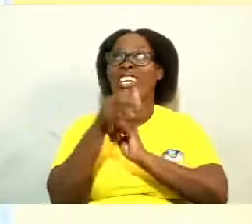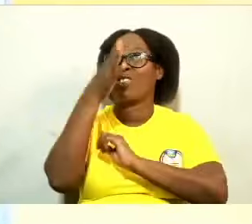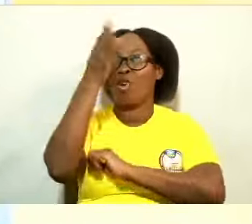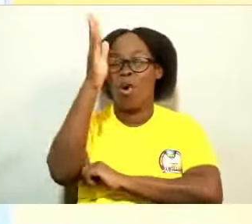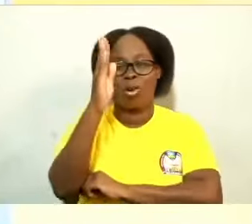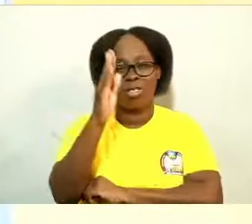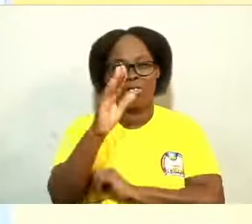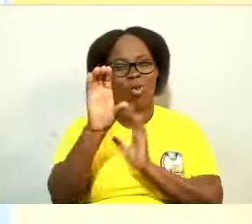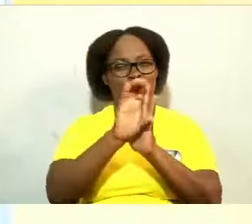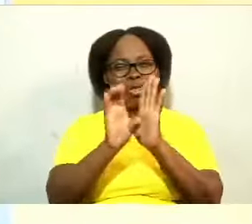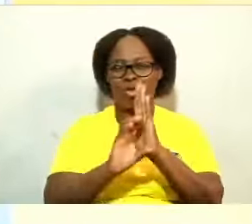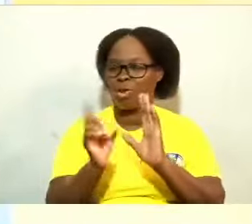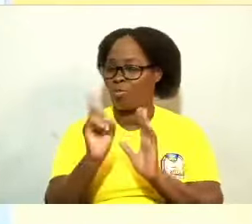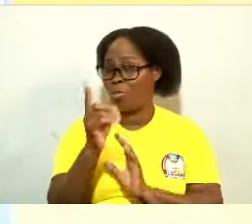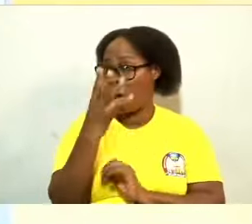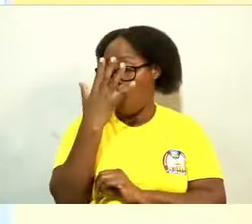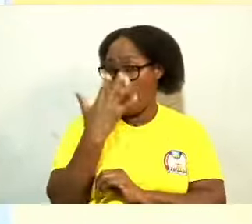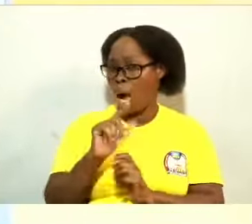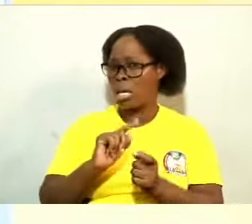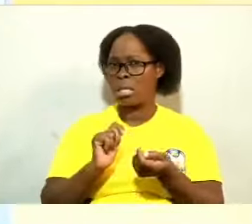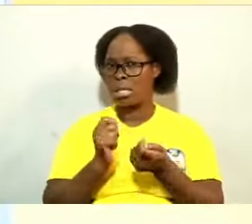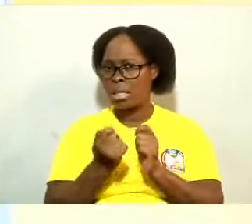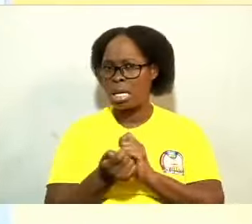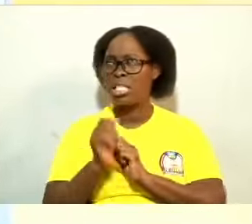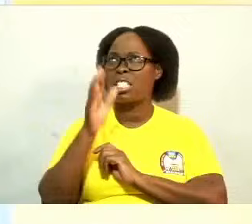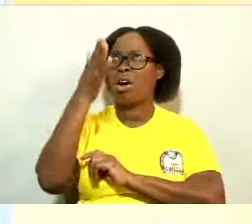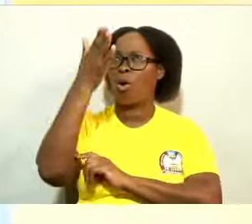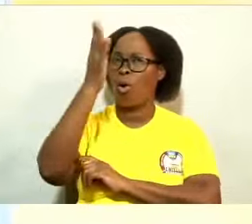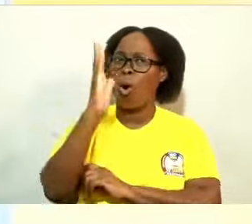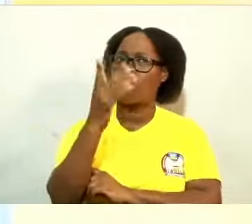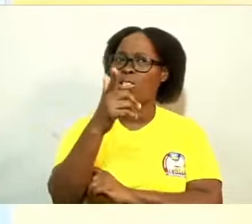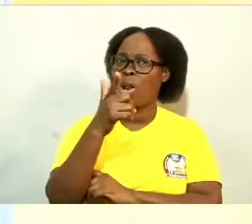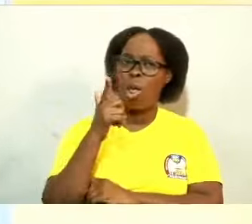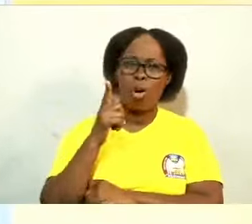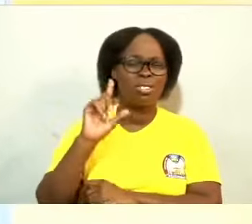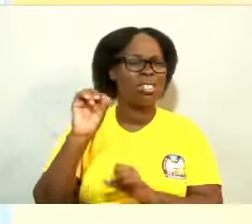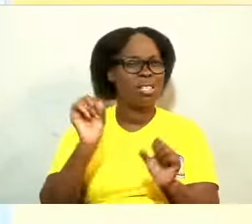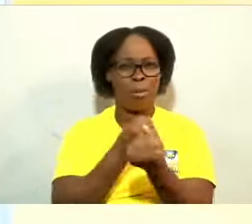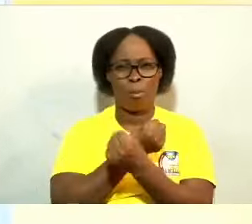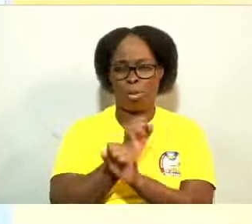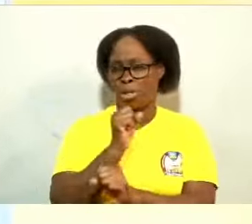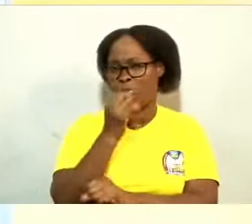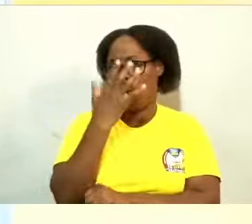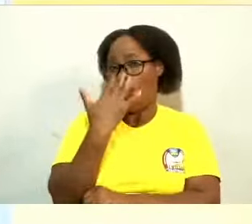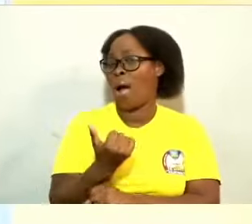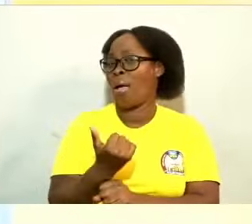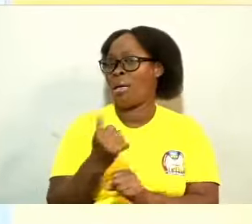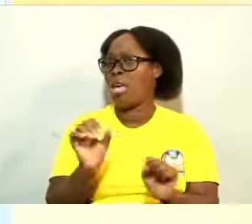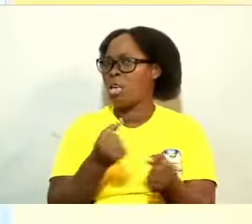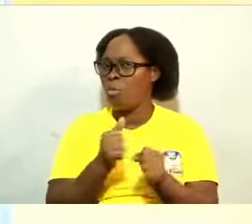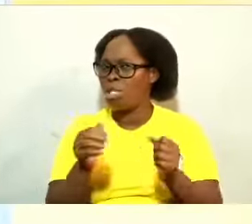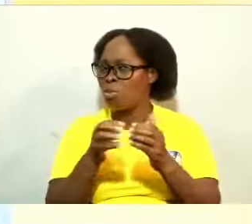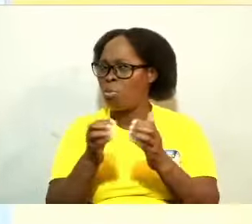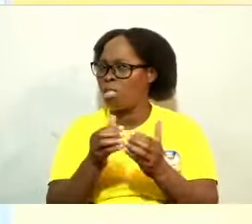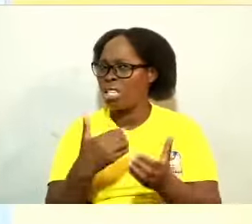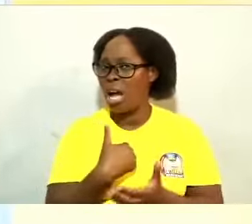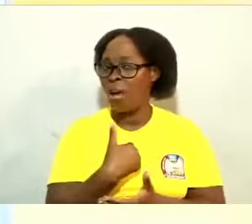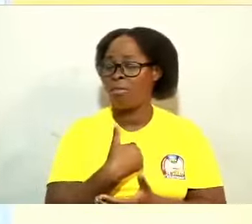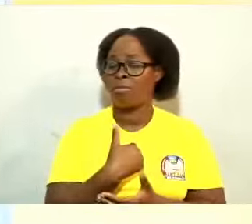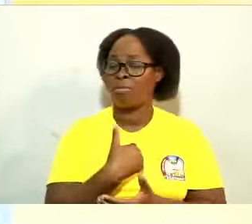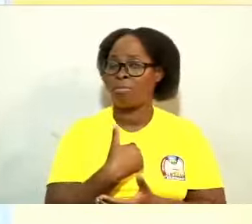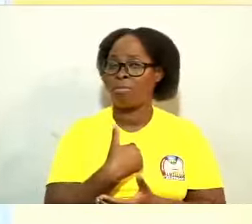gani? Kubadili amri za Mungu kwa sababu gani? Kwa nini hakuna kikao? Ni kwa